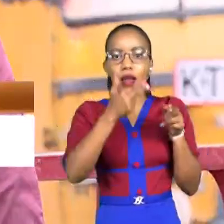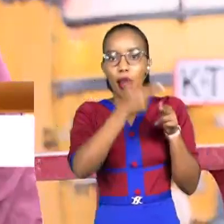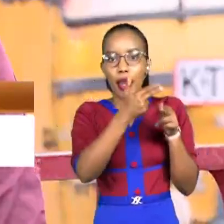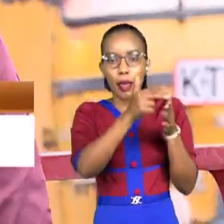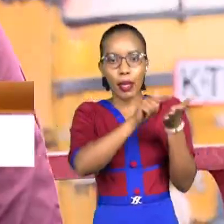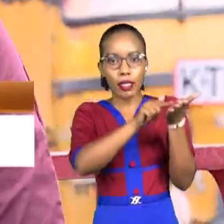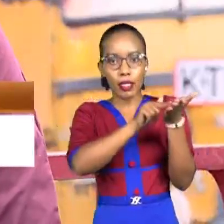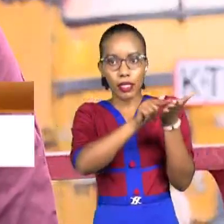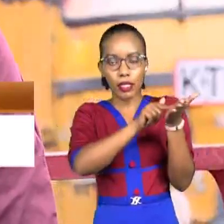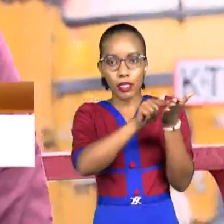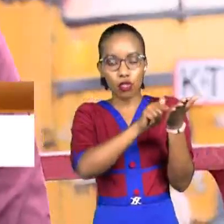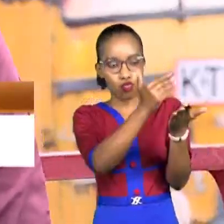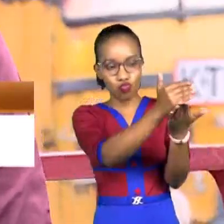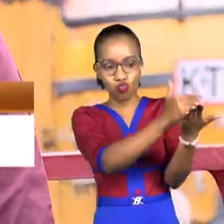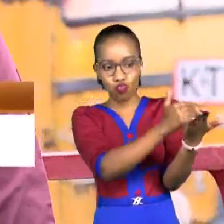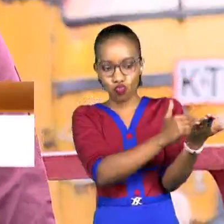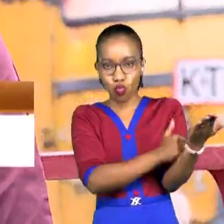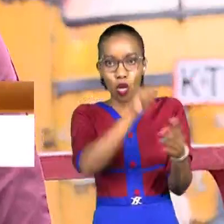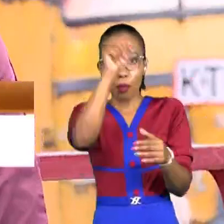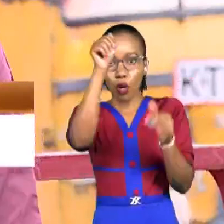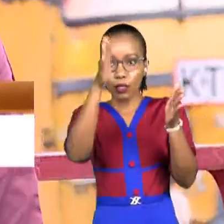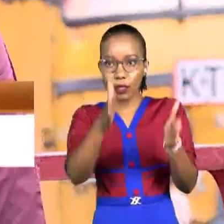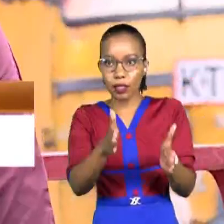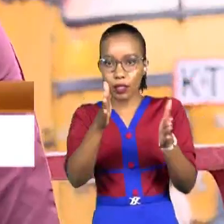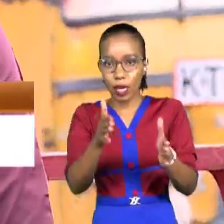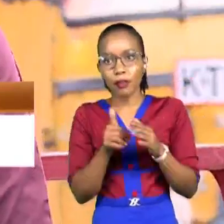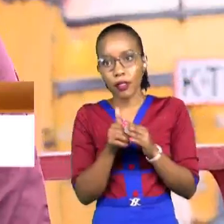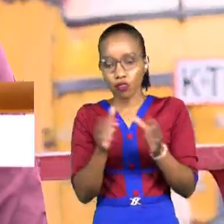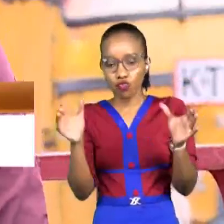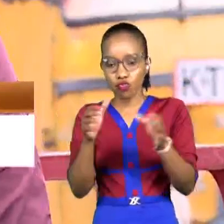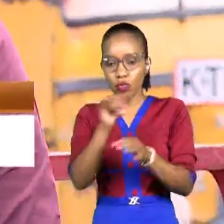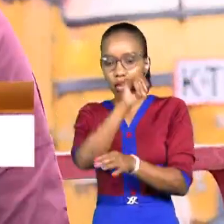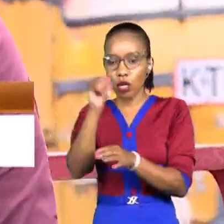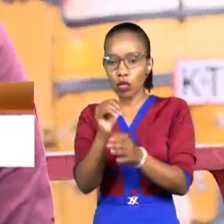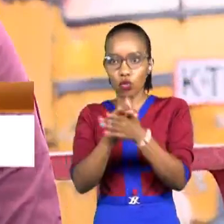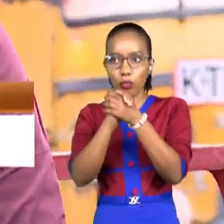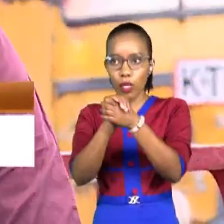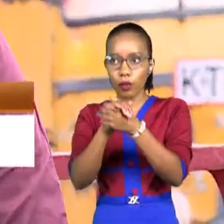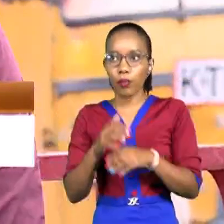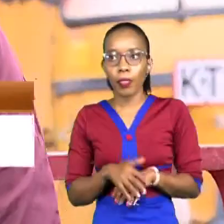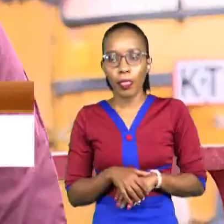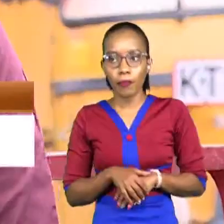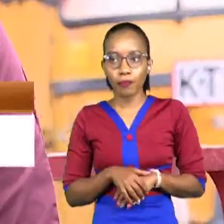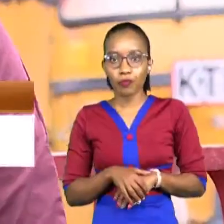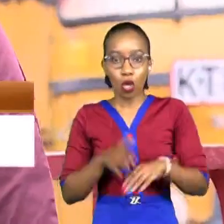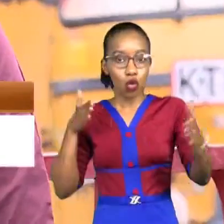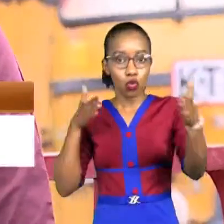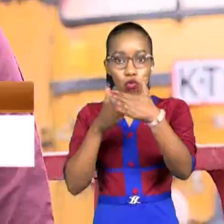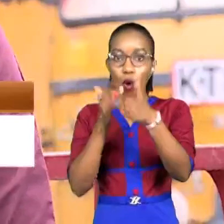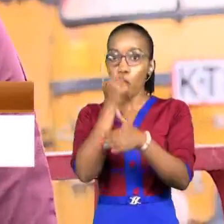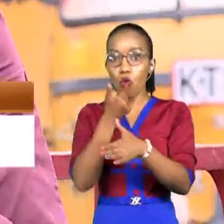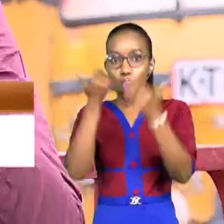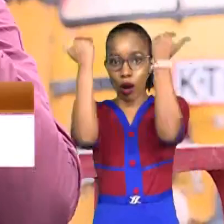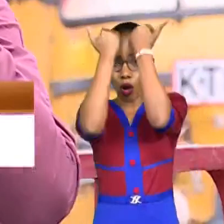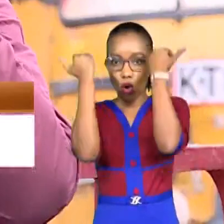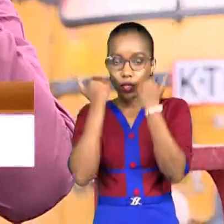kwenye orodha ya wanasiasa ambao wameorodheshwa chini ya chama cha Jubilee, hatua ambayo iliweza kusimamishwa na mahakama ya